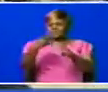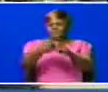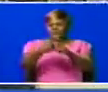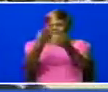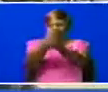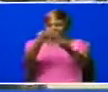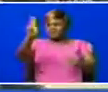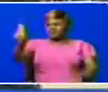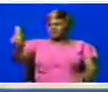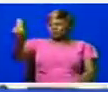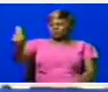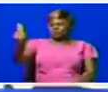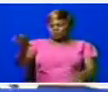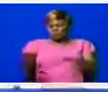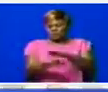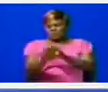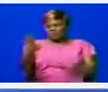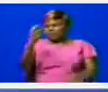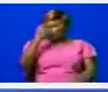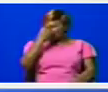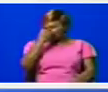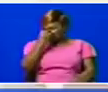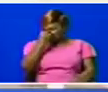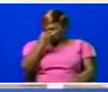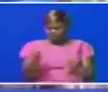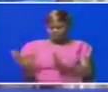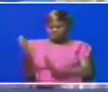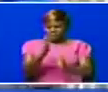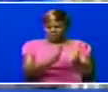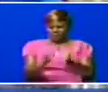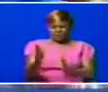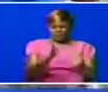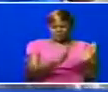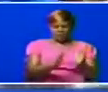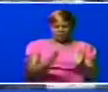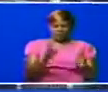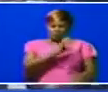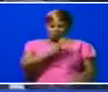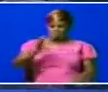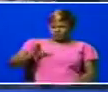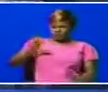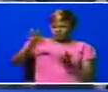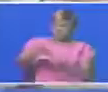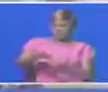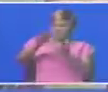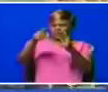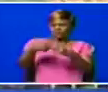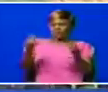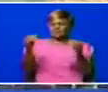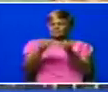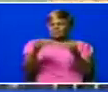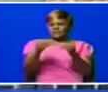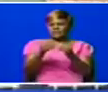rais mteule Uhuru Kenyatta na naibu wake William Ruto. Maandalizi yake yakisimamiwa na kamati maalum iliyoanzisha vikao vyake